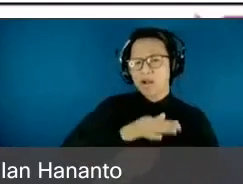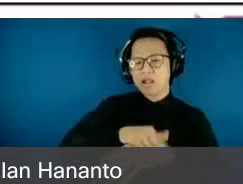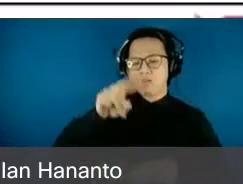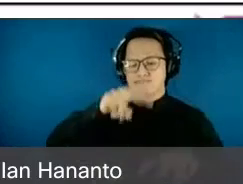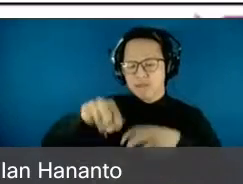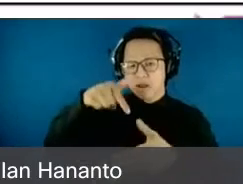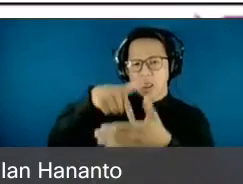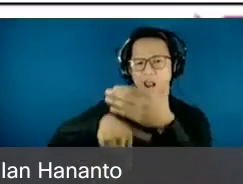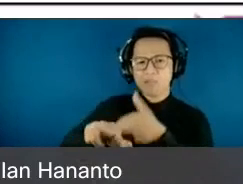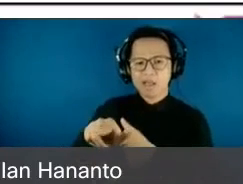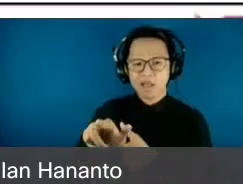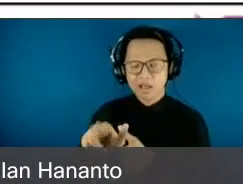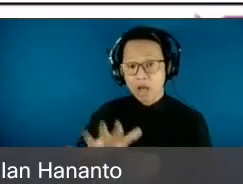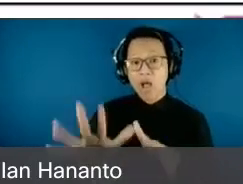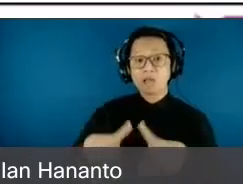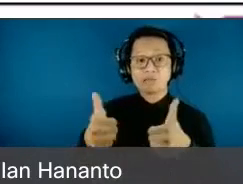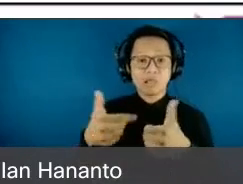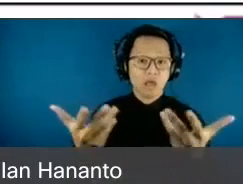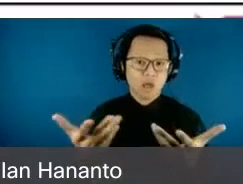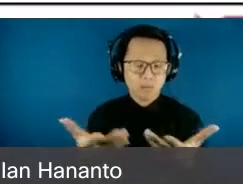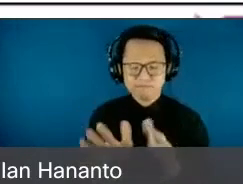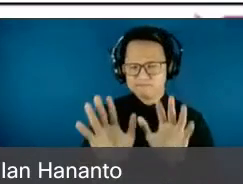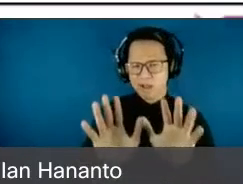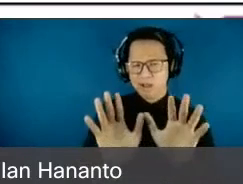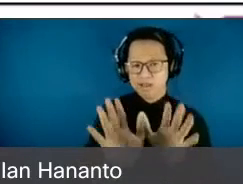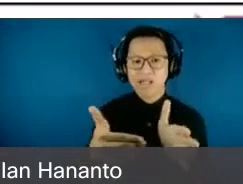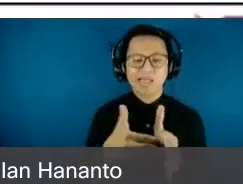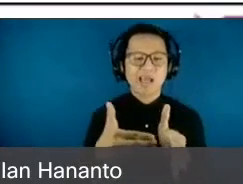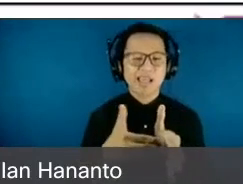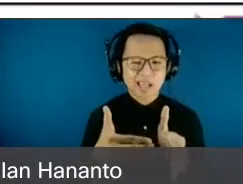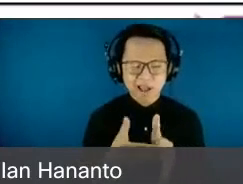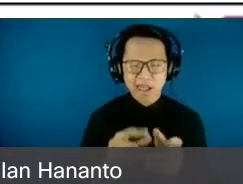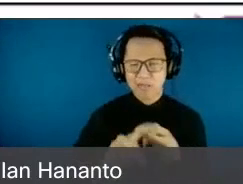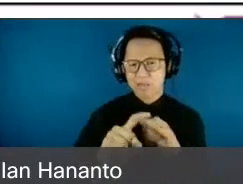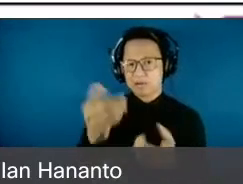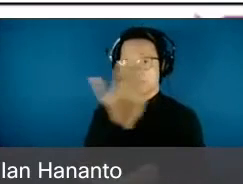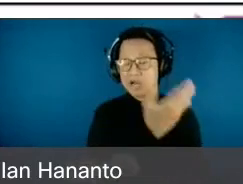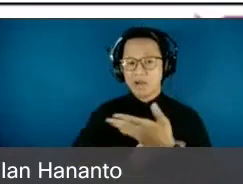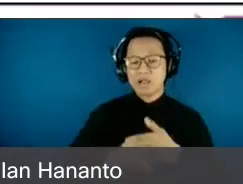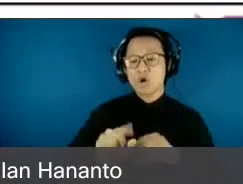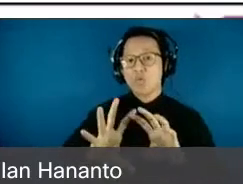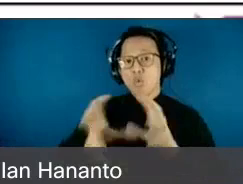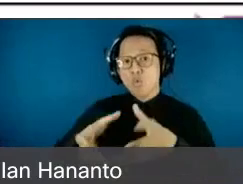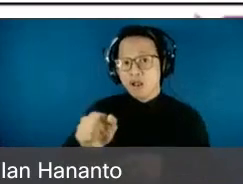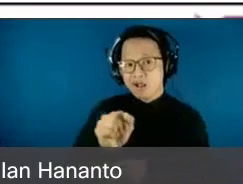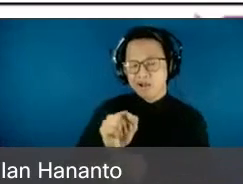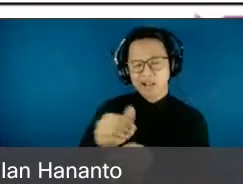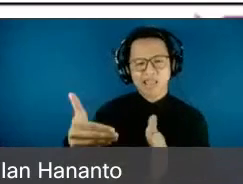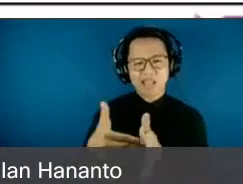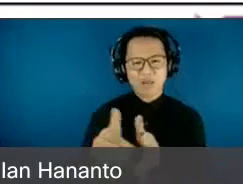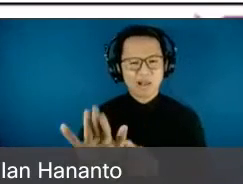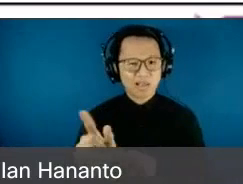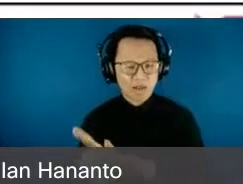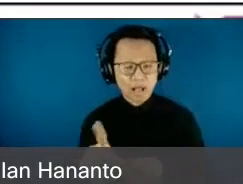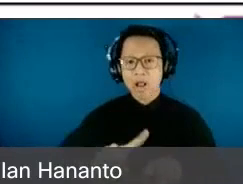memang hasilnya terbukti bahwa betul banyak tantangan yang masih dihadapi oleh teman-teman dengan disabilitas di dunia kerja, tapi juga ada harapan di